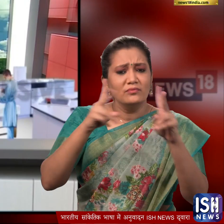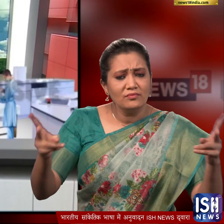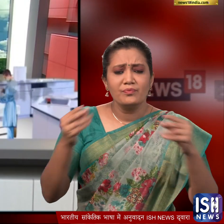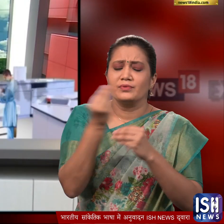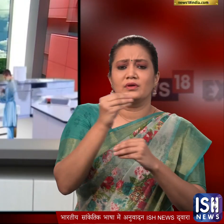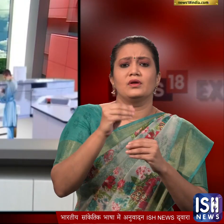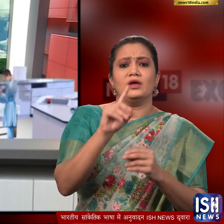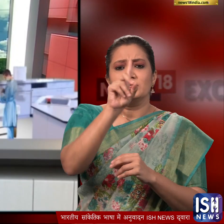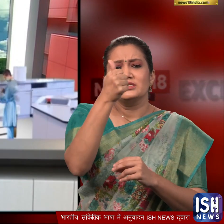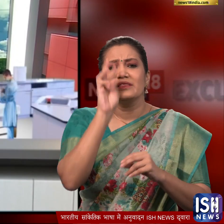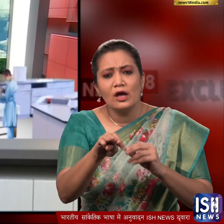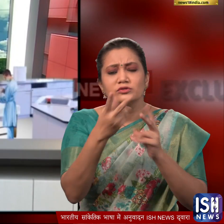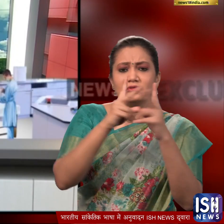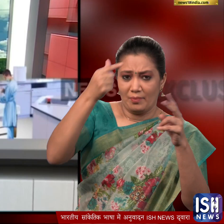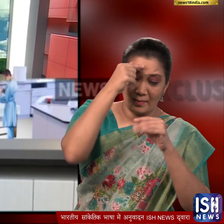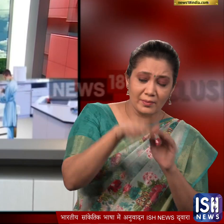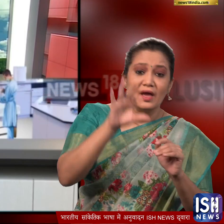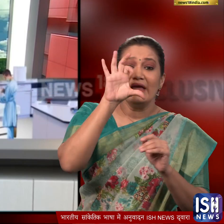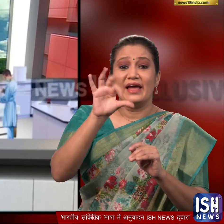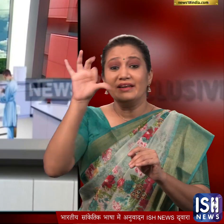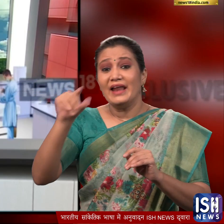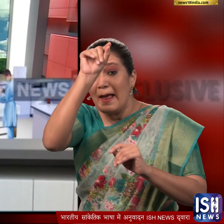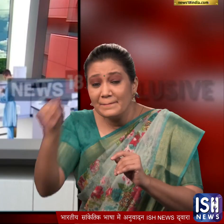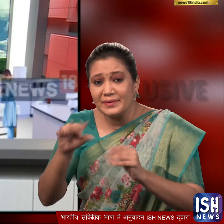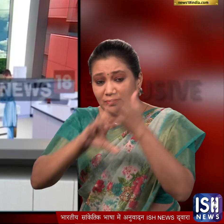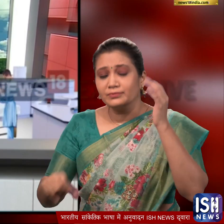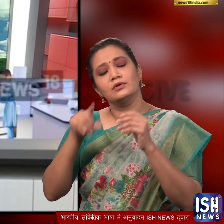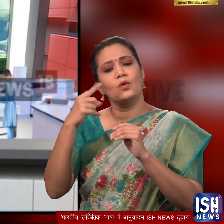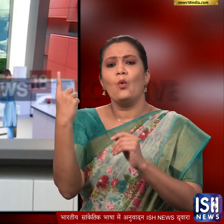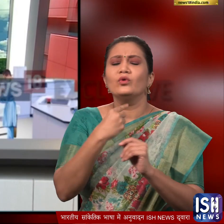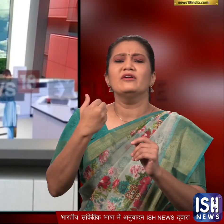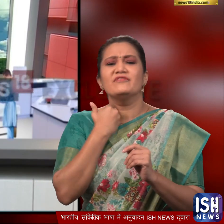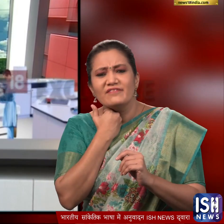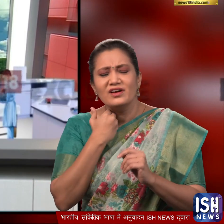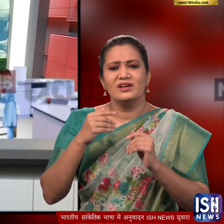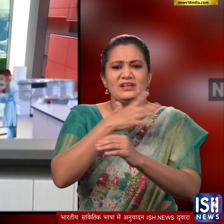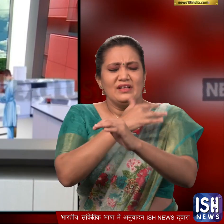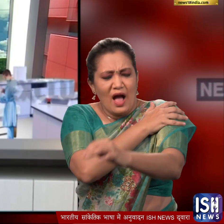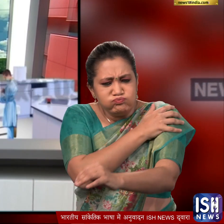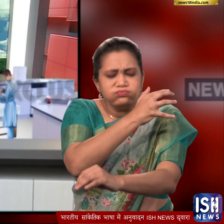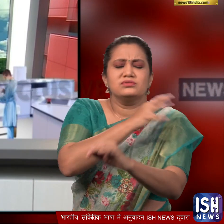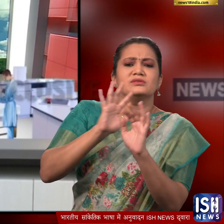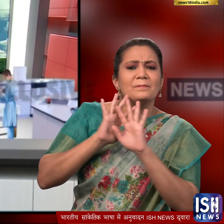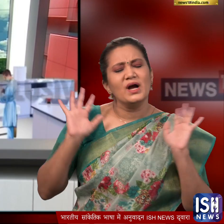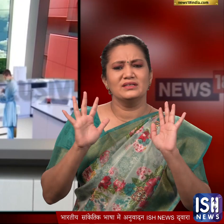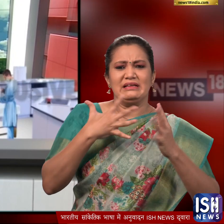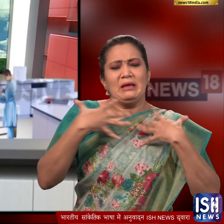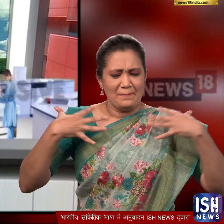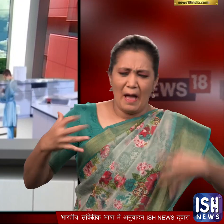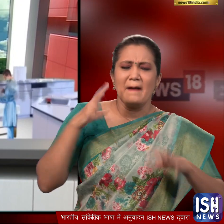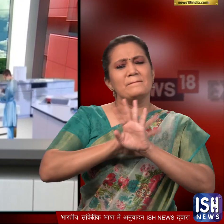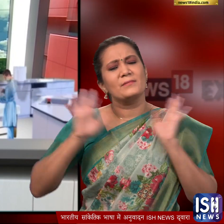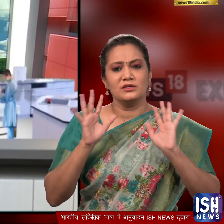परेशानी होने के करीब 16,000 केस सामने आए हैं, लेकिन इनमें 99% से ज्यादा मामलों में लोगों को बुखार, हाथ में सूजन और दर्द